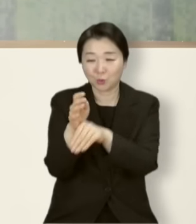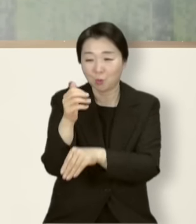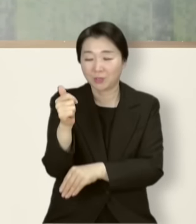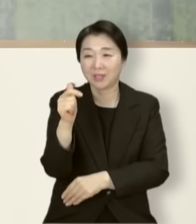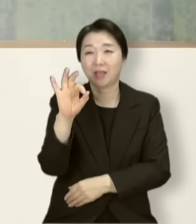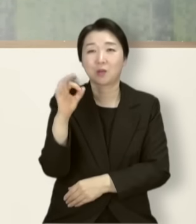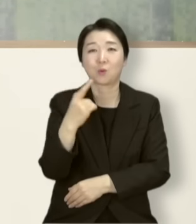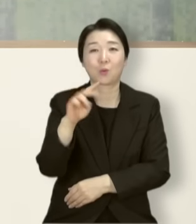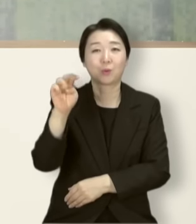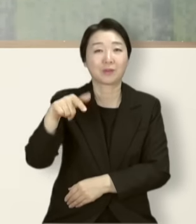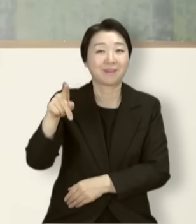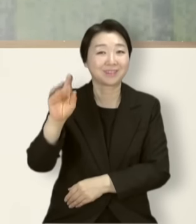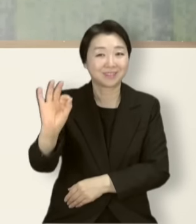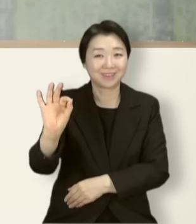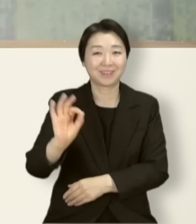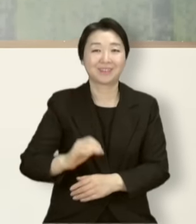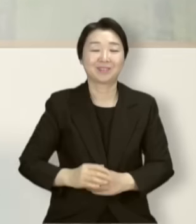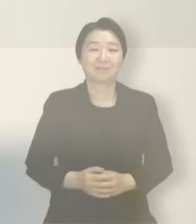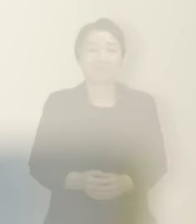오셨습니다.